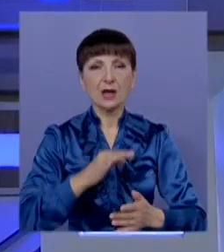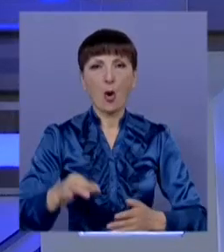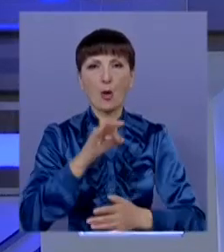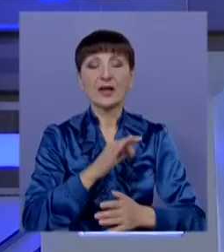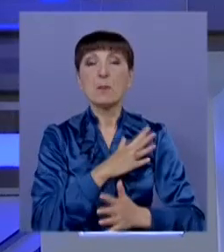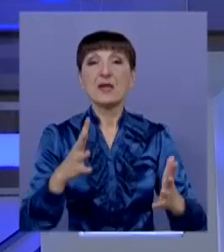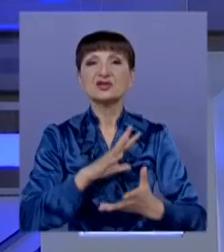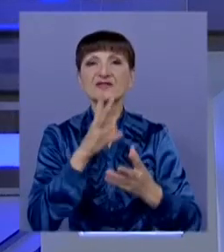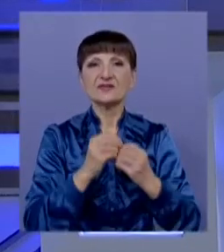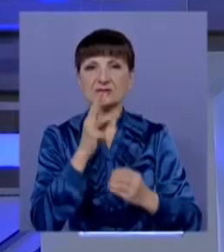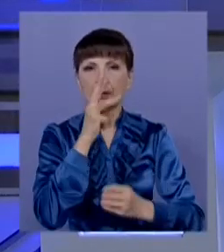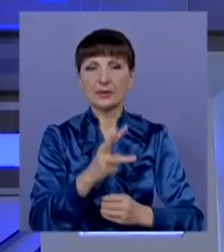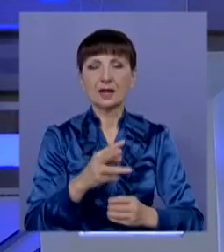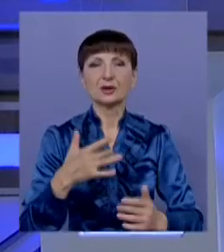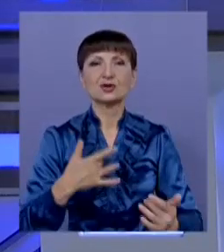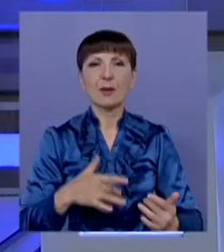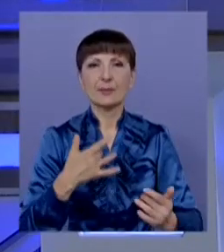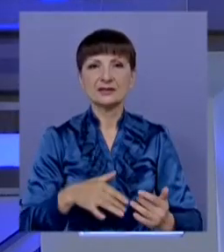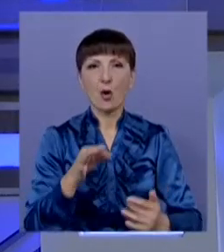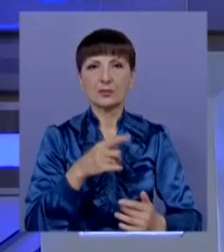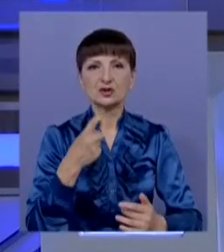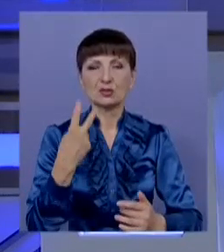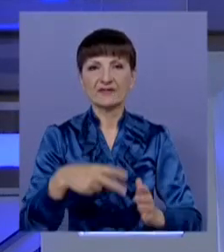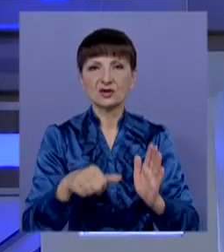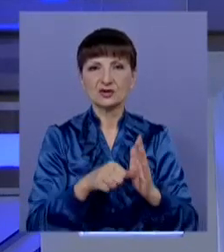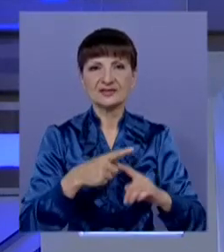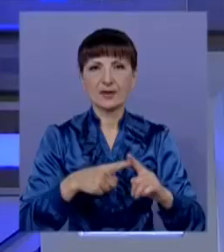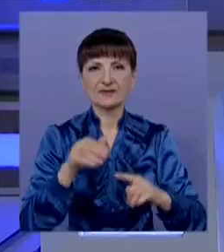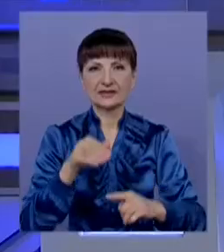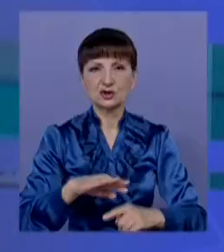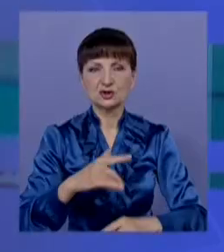Меньше всего платят в Жамбылской области – 126,5 тысяч тенге.